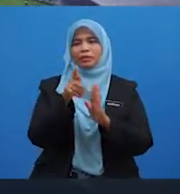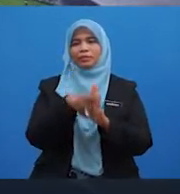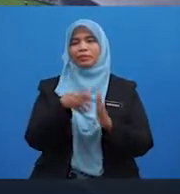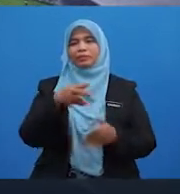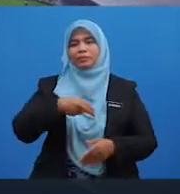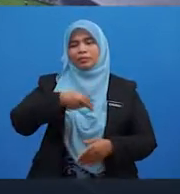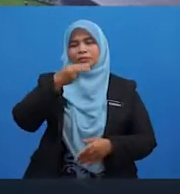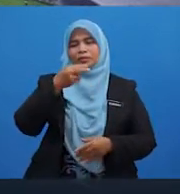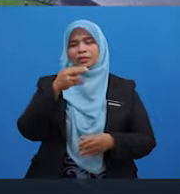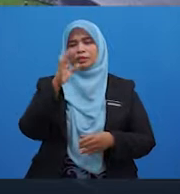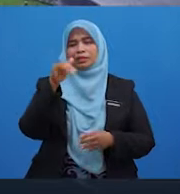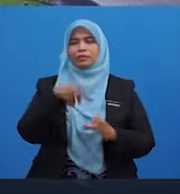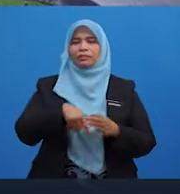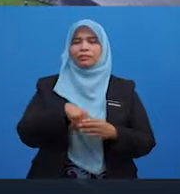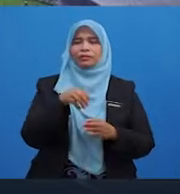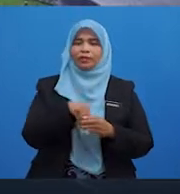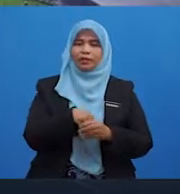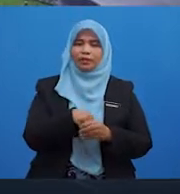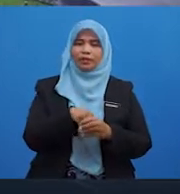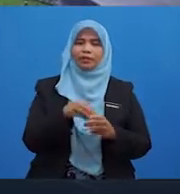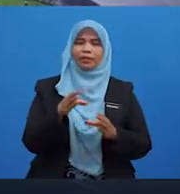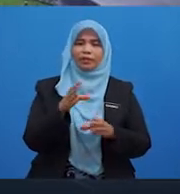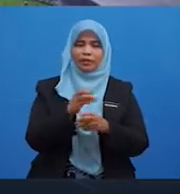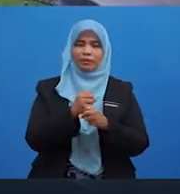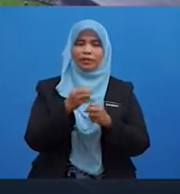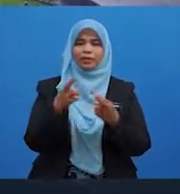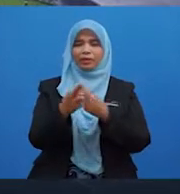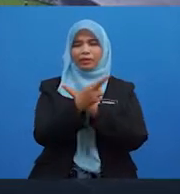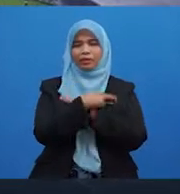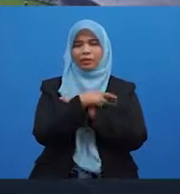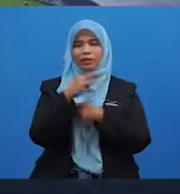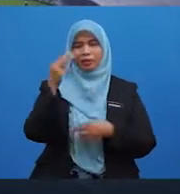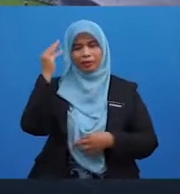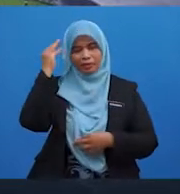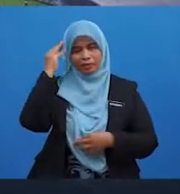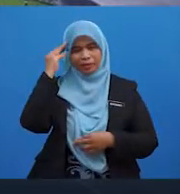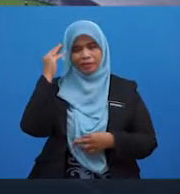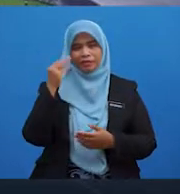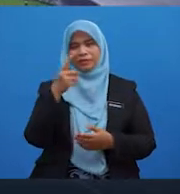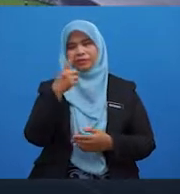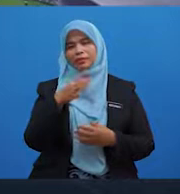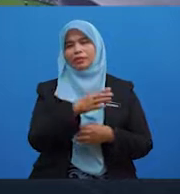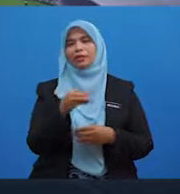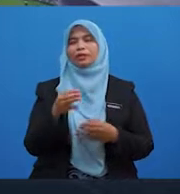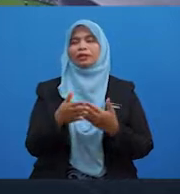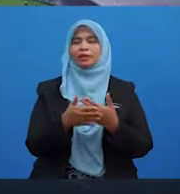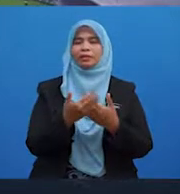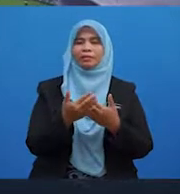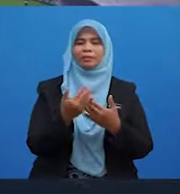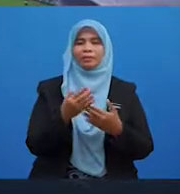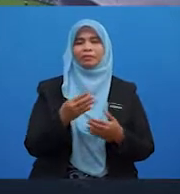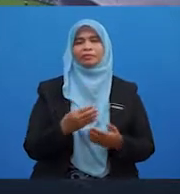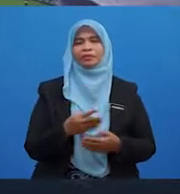dalam juga dapat merehatkan mental daripada sebarang tekanan pertandingan serta memulihkan tenaga atlet